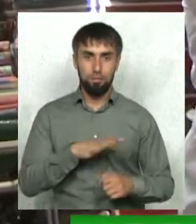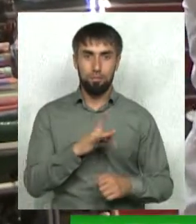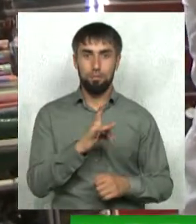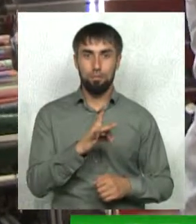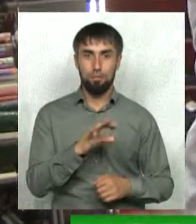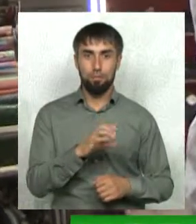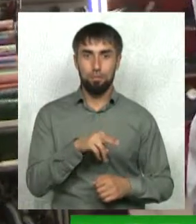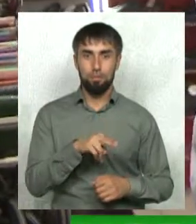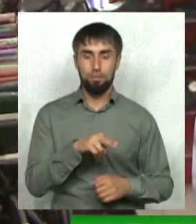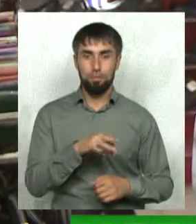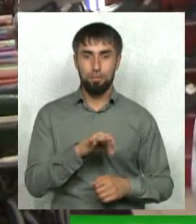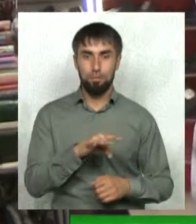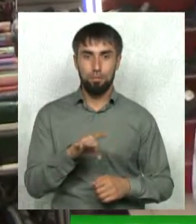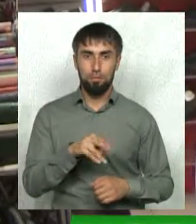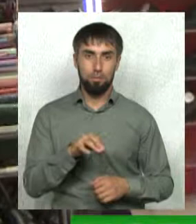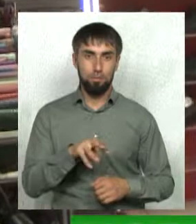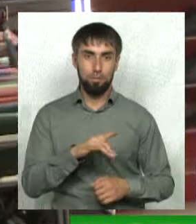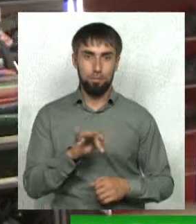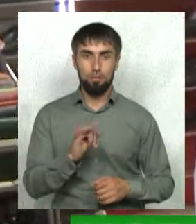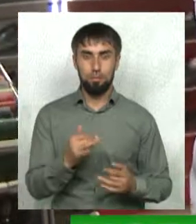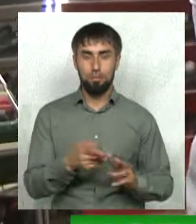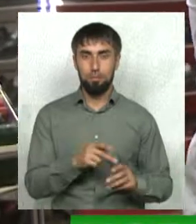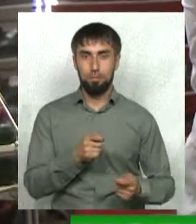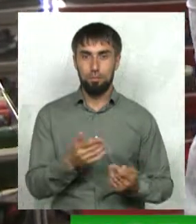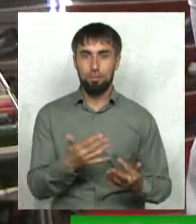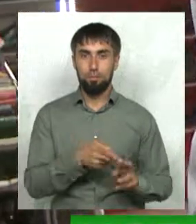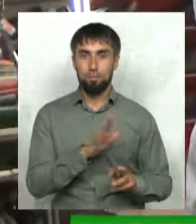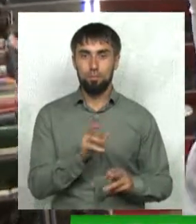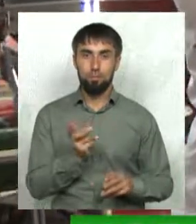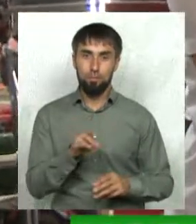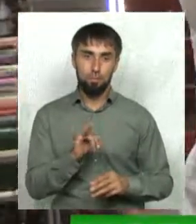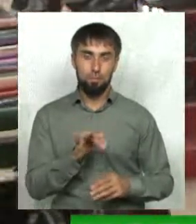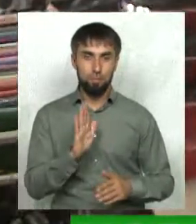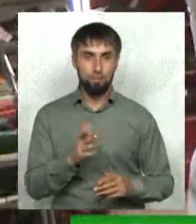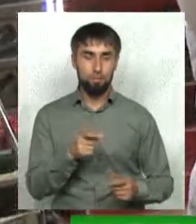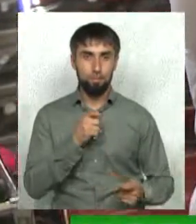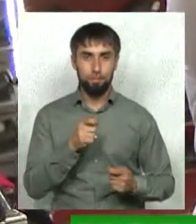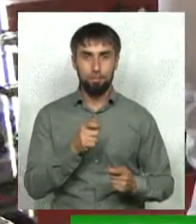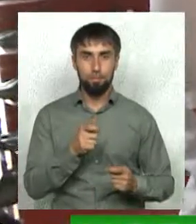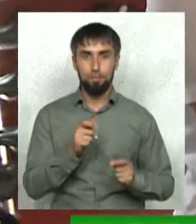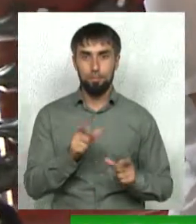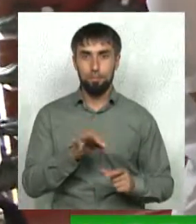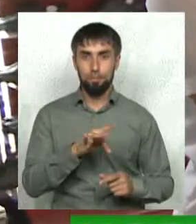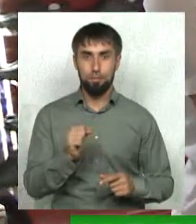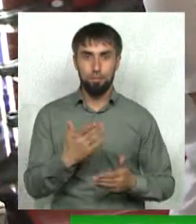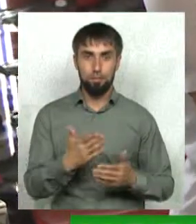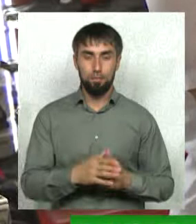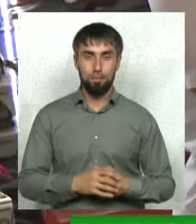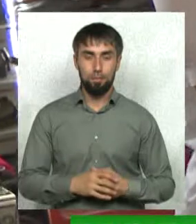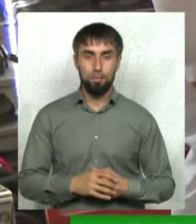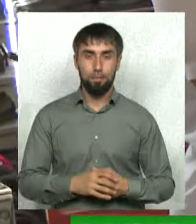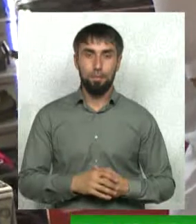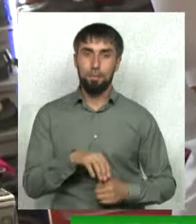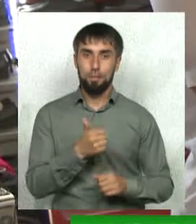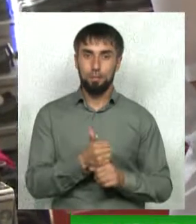это дело. Там Роспотребнадзор, администрация с проверками ездит. Поэтому должны соблюдаться ограничительные меры, потому что есть указ